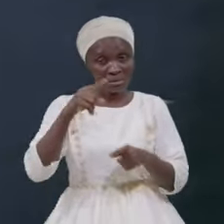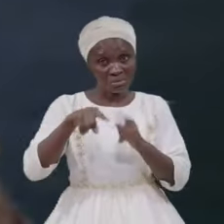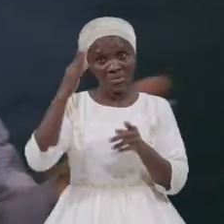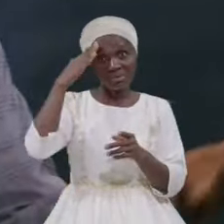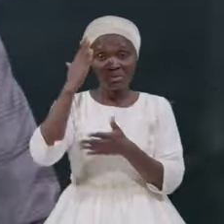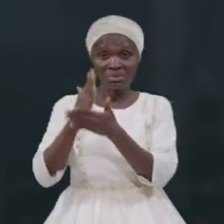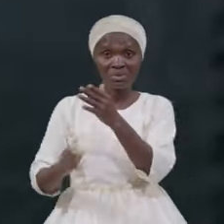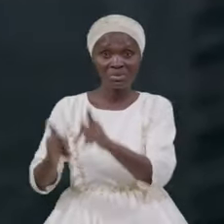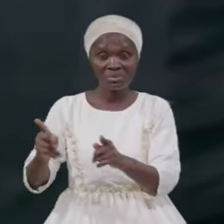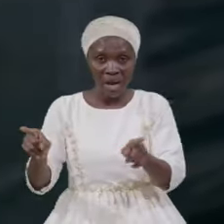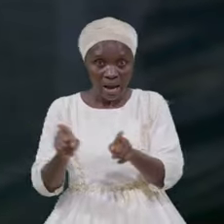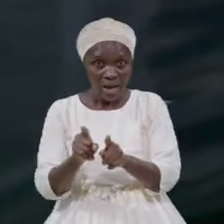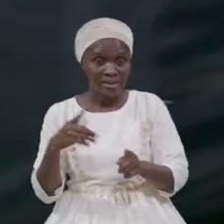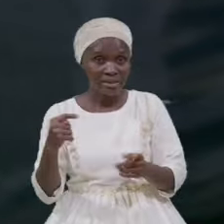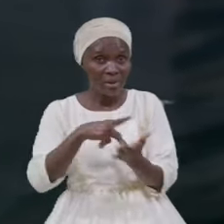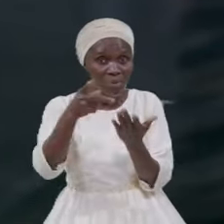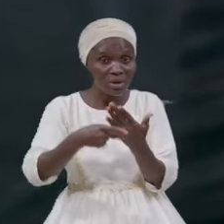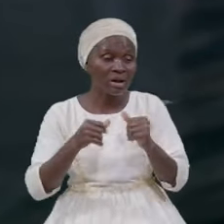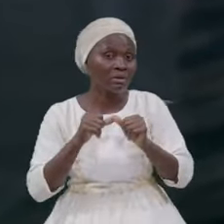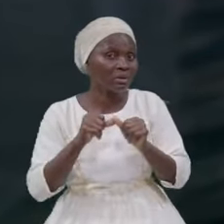le jugement vient. Où est le jugement?